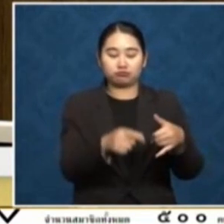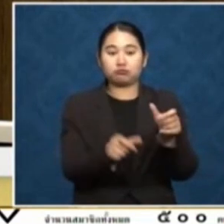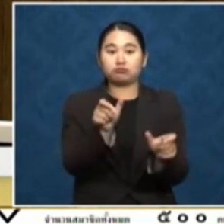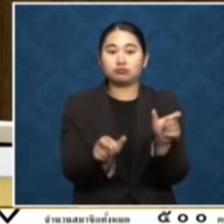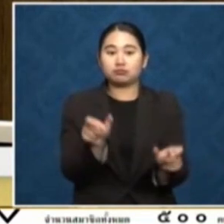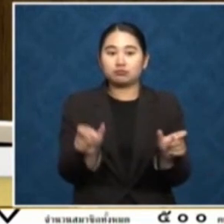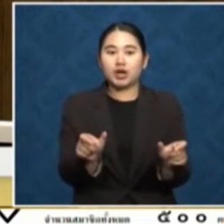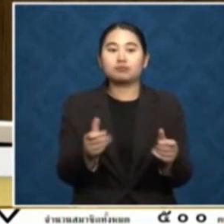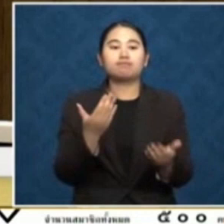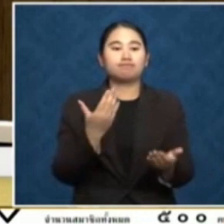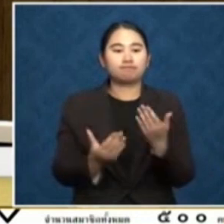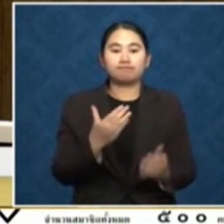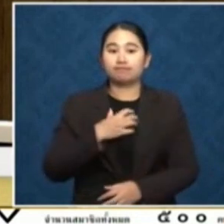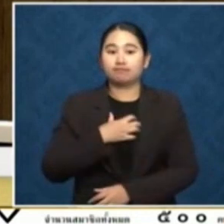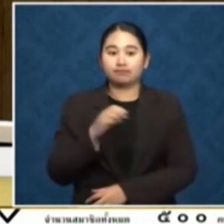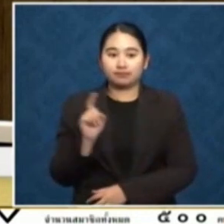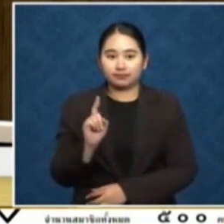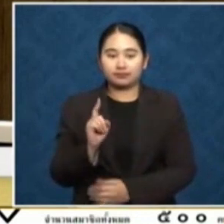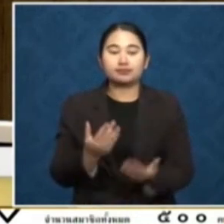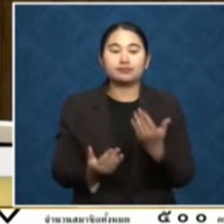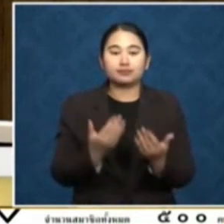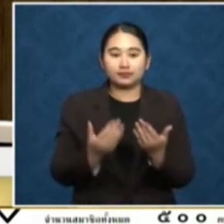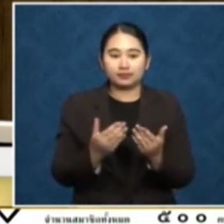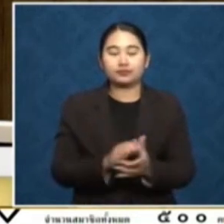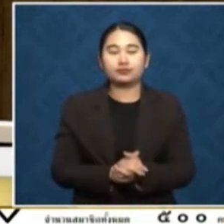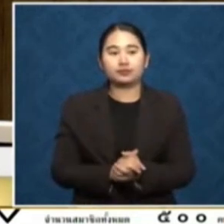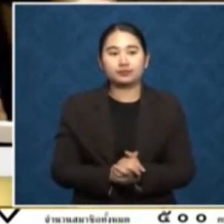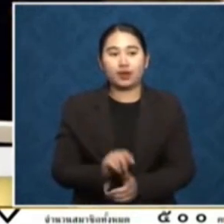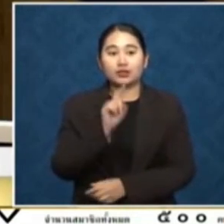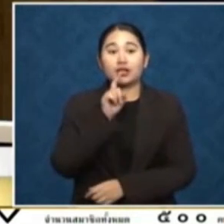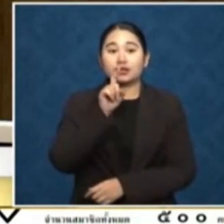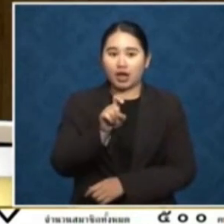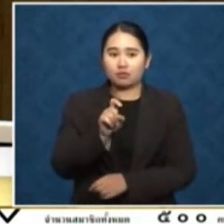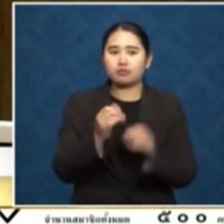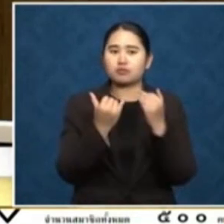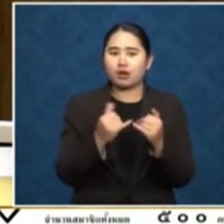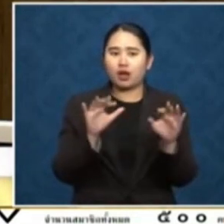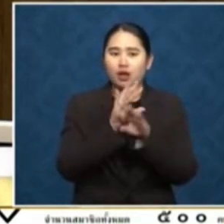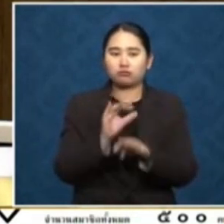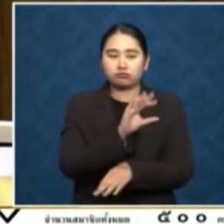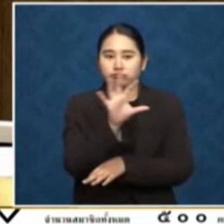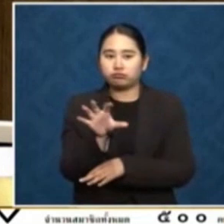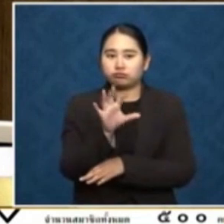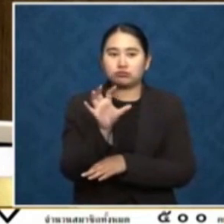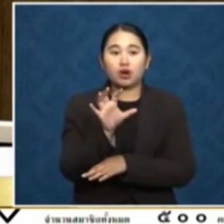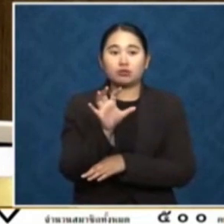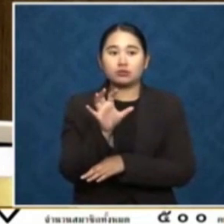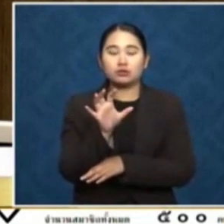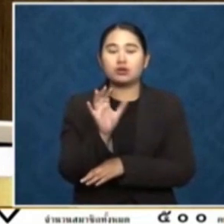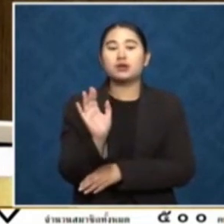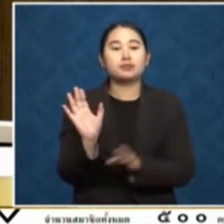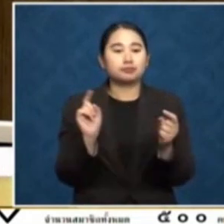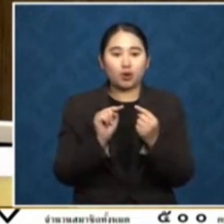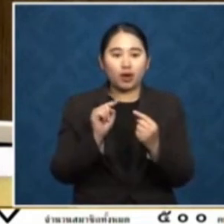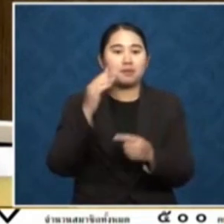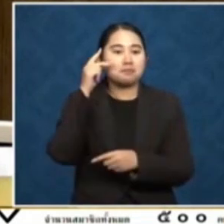คลที่เขาจะกำหนดตัวเองได้คำถามว่าถ้าวันนี้กลัวการหลอกกันท่านเชื่อว่าการหลอกกัน